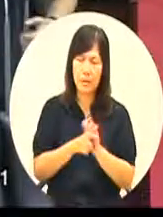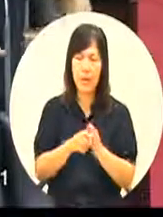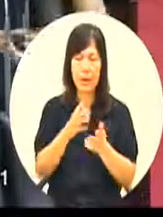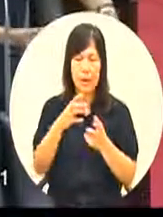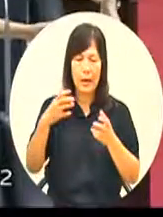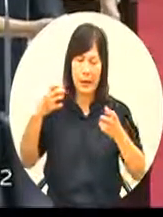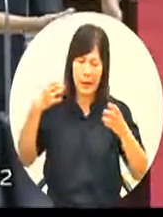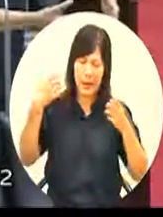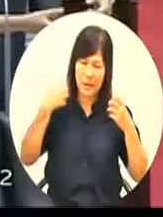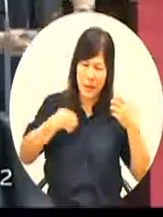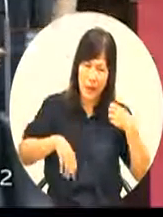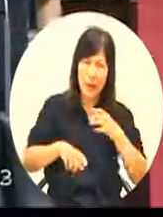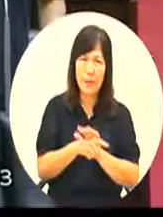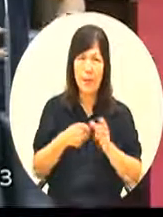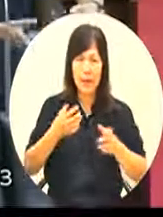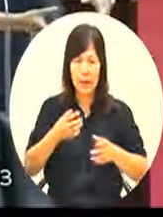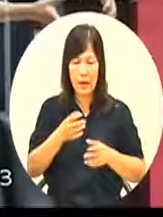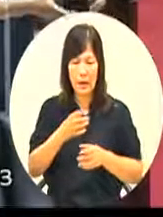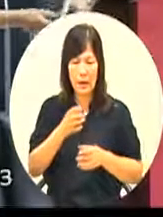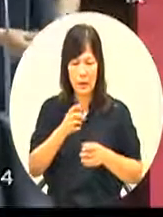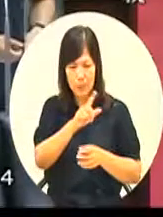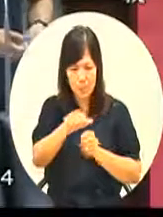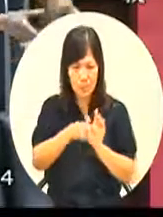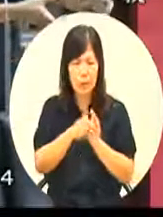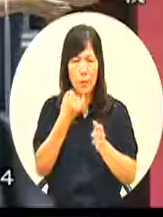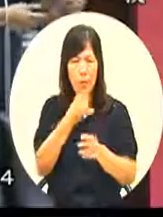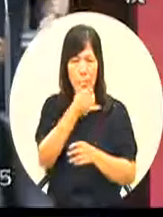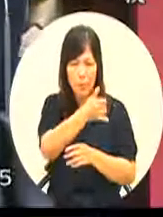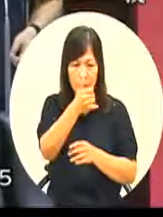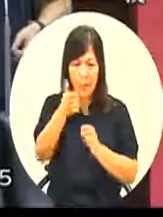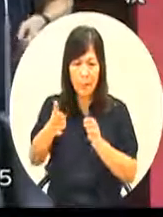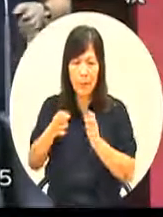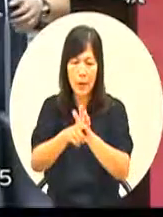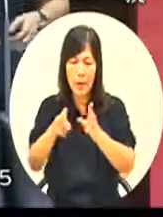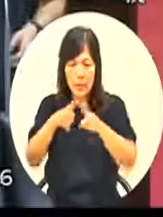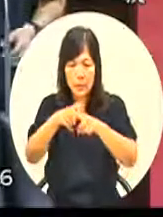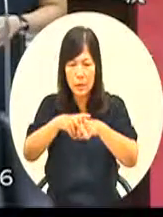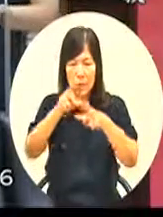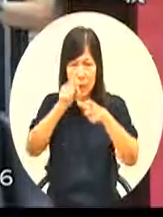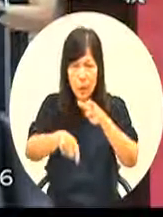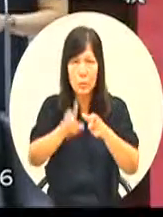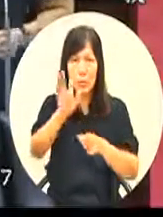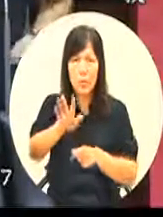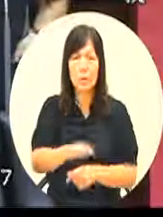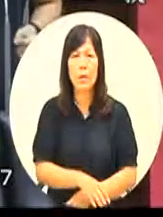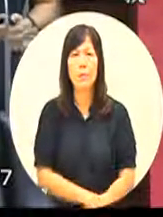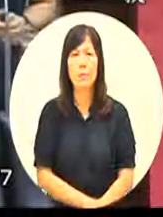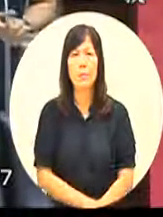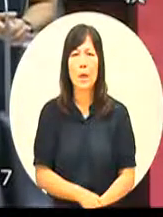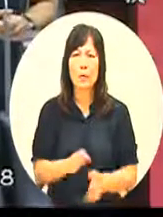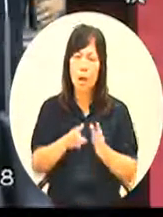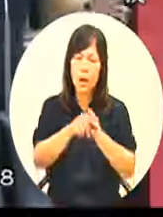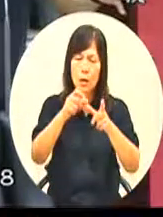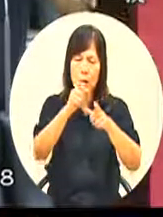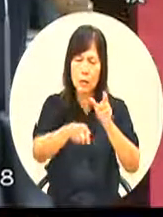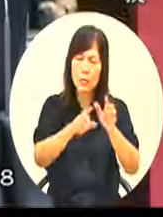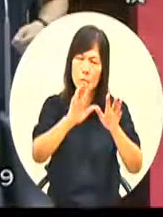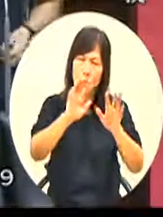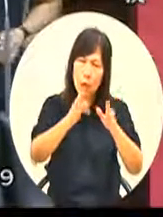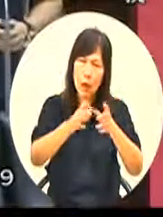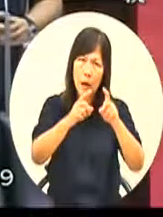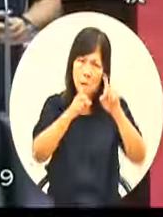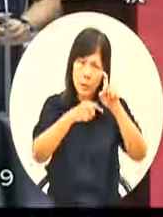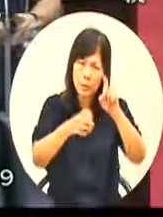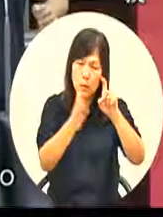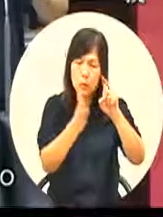的那种纪念品，然后去走访一个小型的民间工厂，这个工厂大概十多个人的规